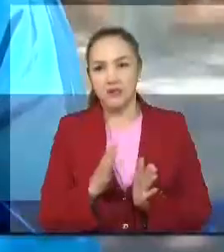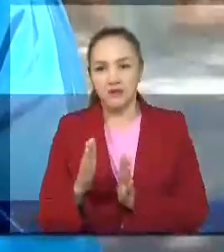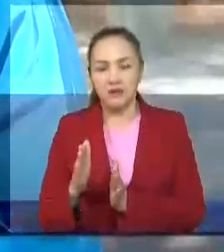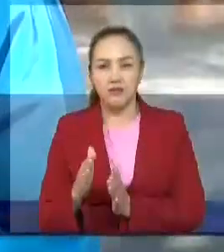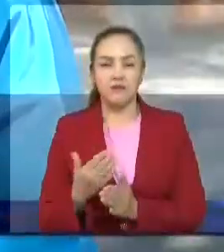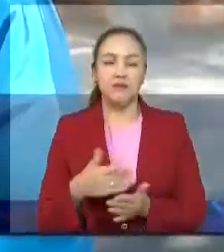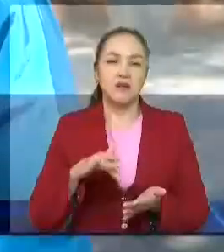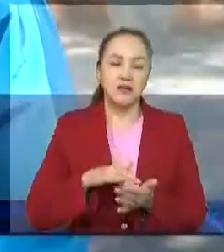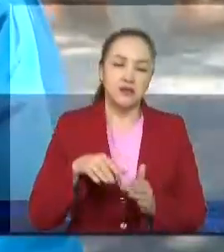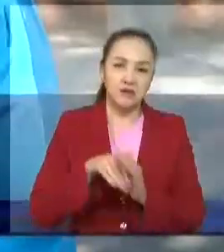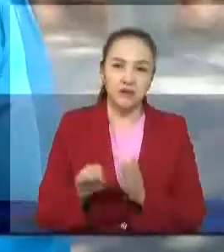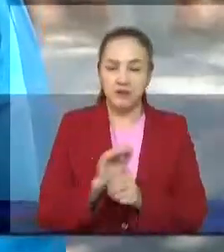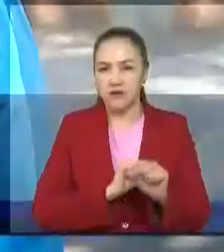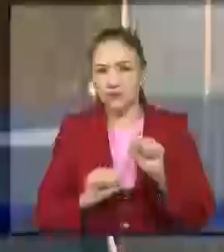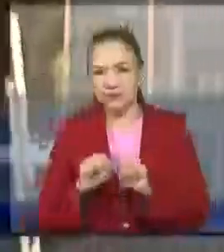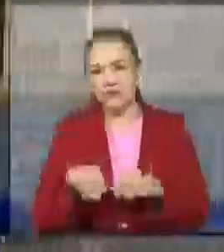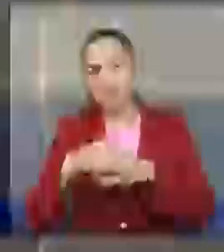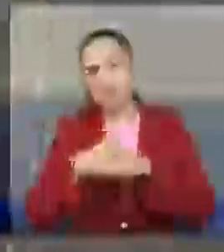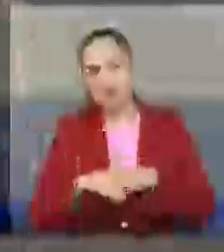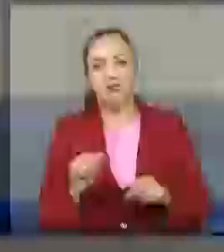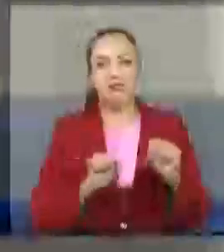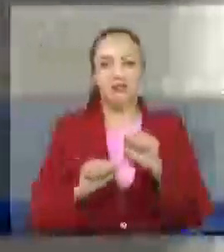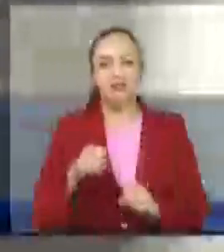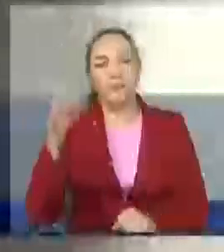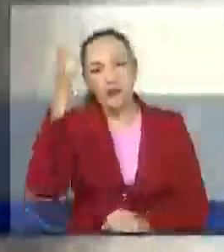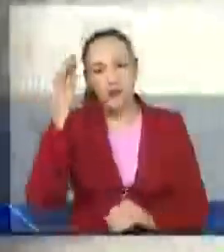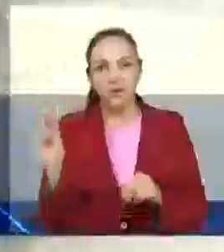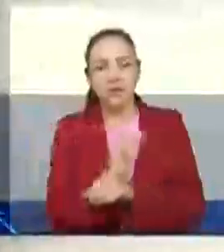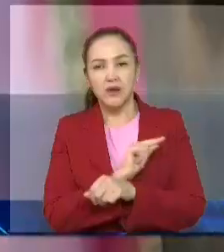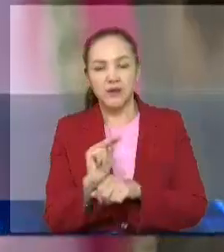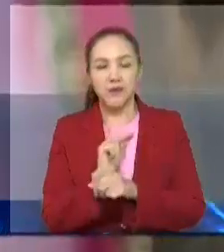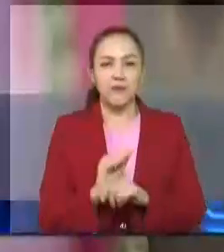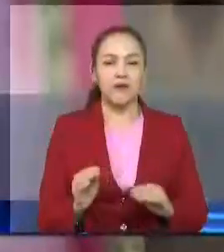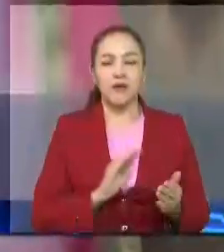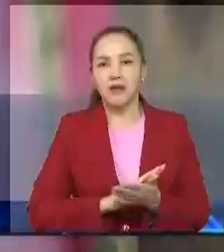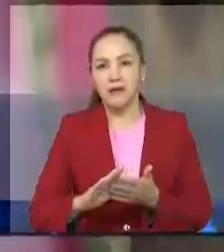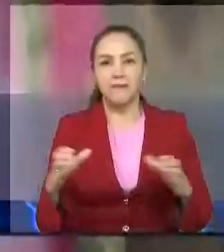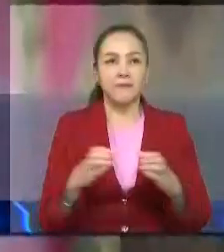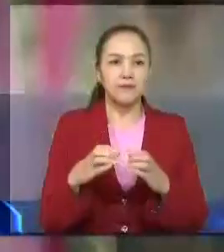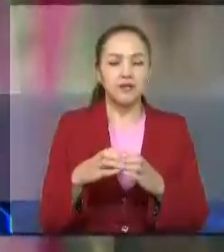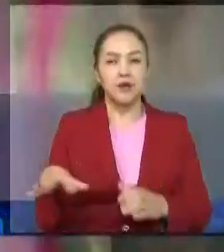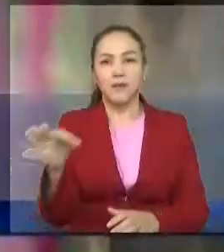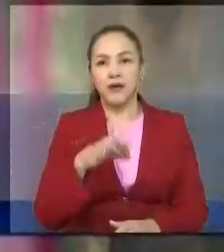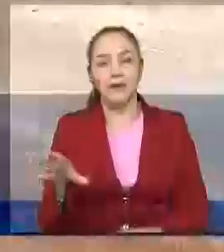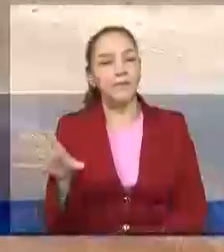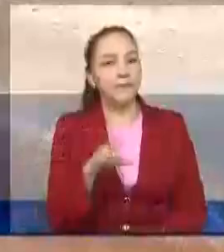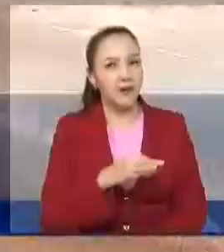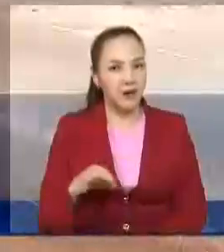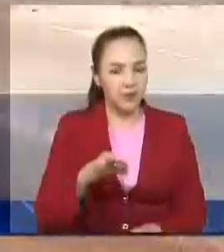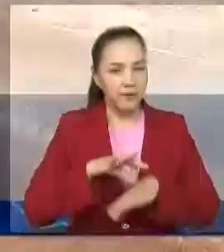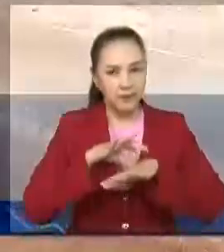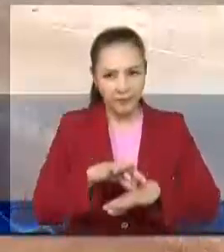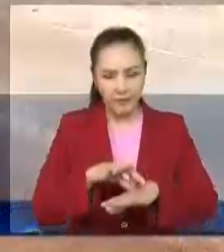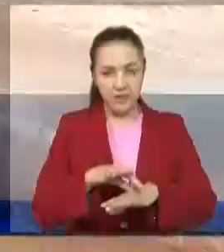бірде қаланың ішін тазаласақ, бірде сыртын тазалаймыз. Ескерткіштер аумағын жөндеу, абаттандыру мен тазалау акциясы облыстың барлық аудандарында